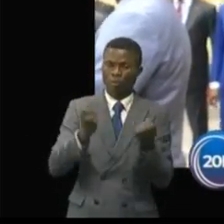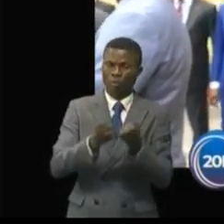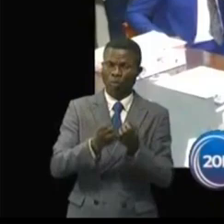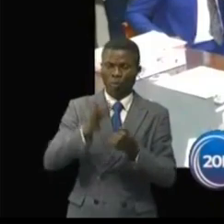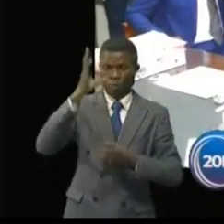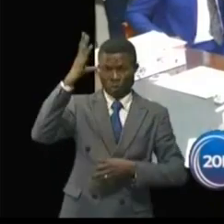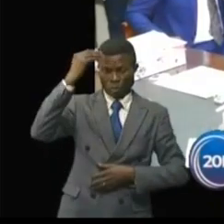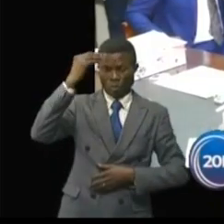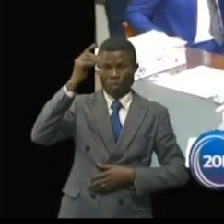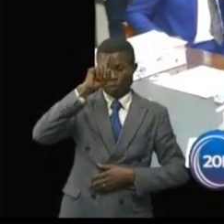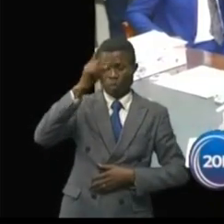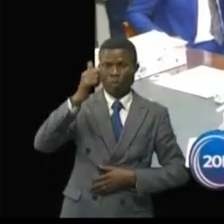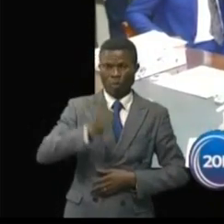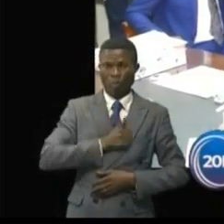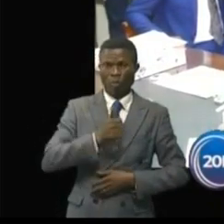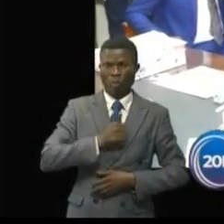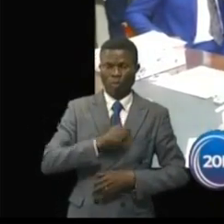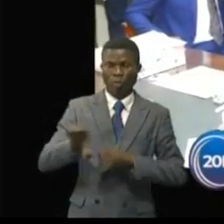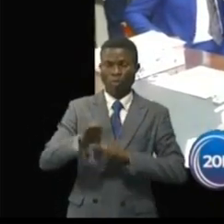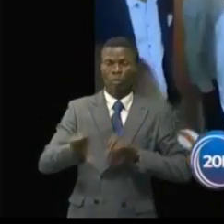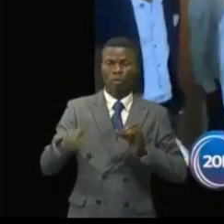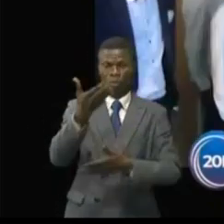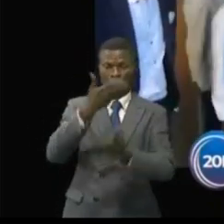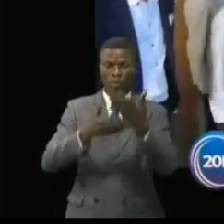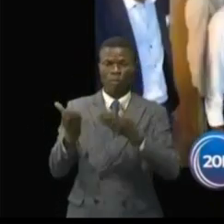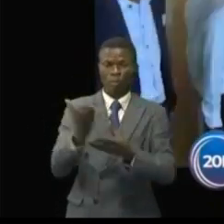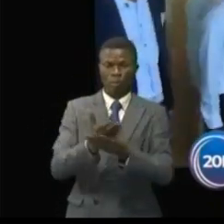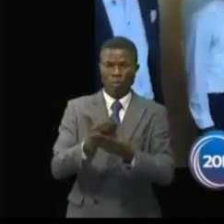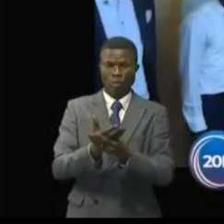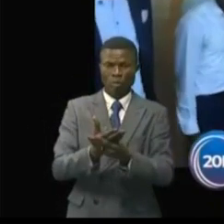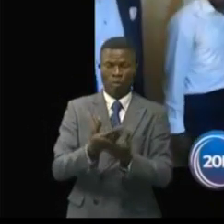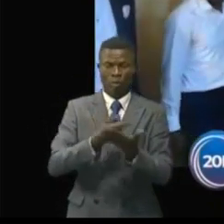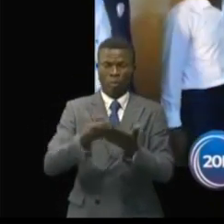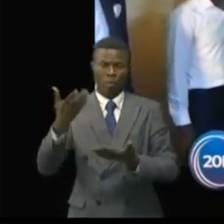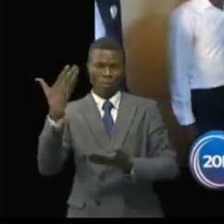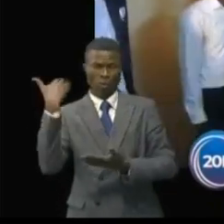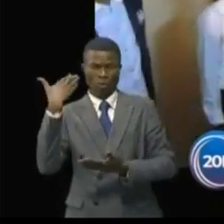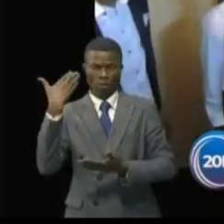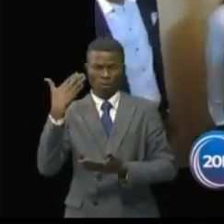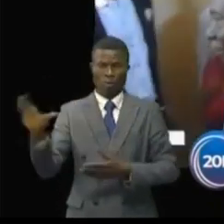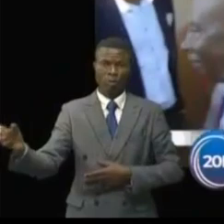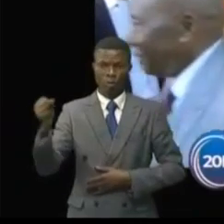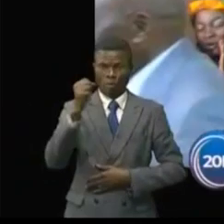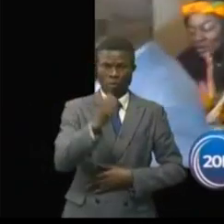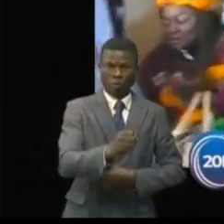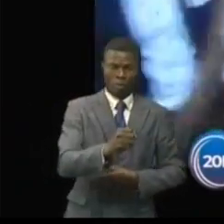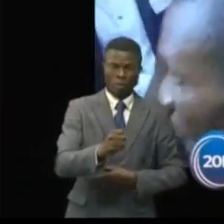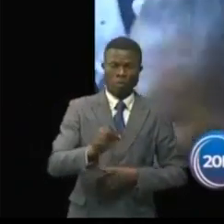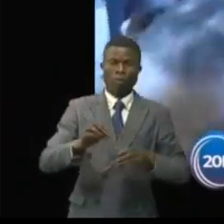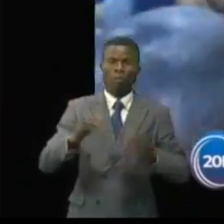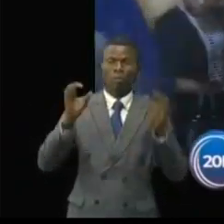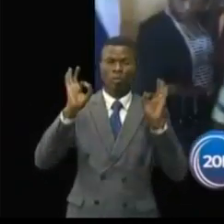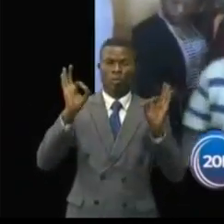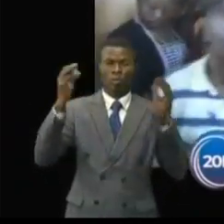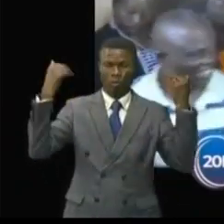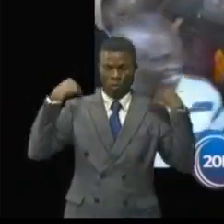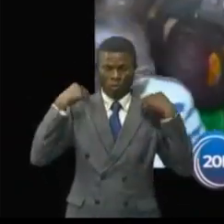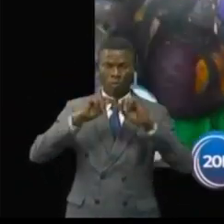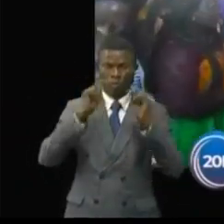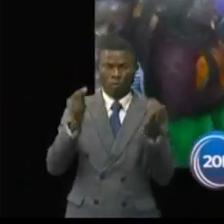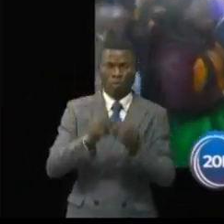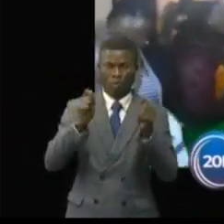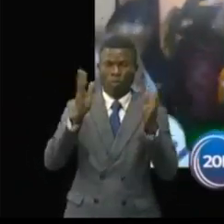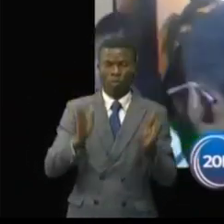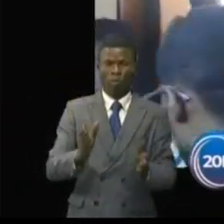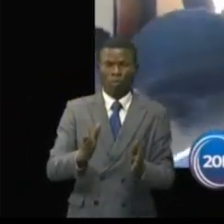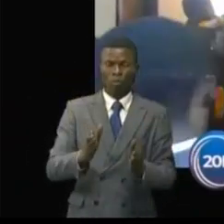expertise. Cette cérémonie de remise-reprise intervient quelques semaines après la nomination de la nouvelle équipe de cet organe de presse par